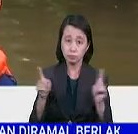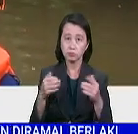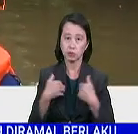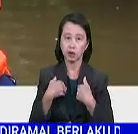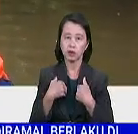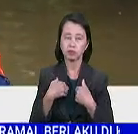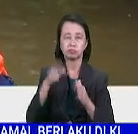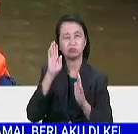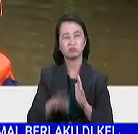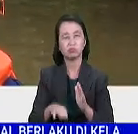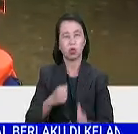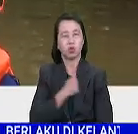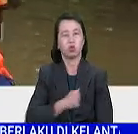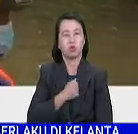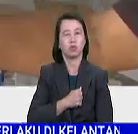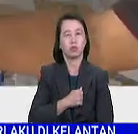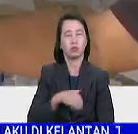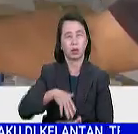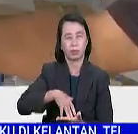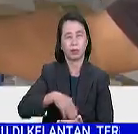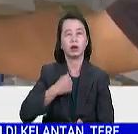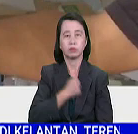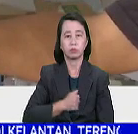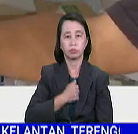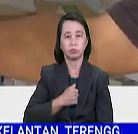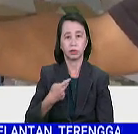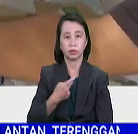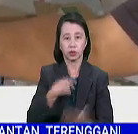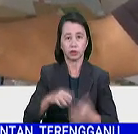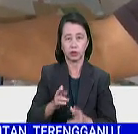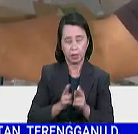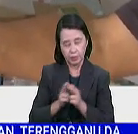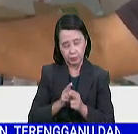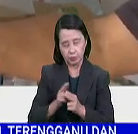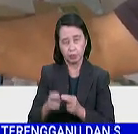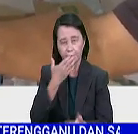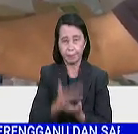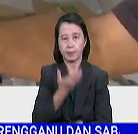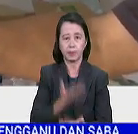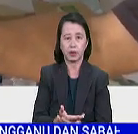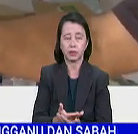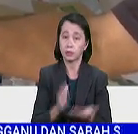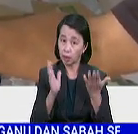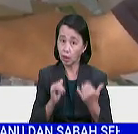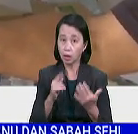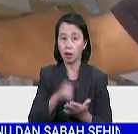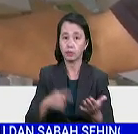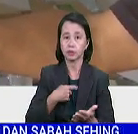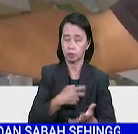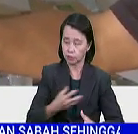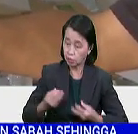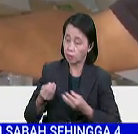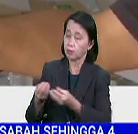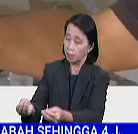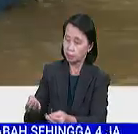ada kekurangan kami minta maaf tetapi kami telah berusaha yang sebaiknya dan semoga apa yang kami